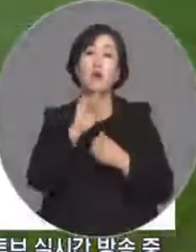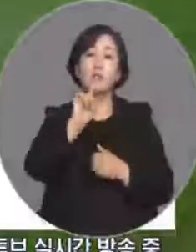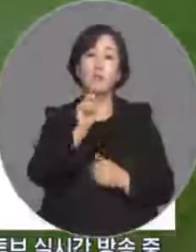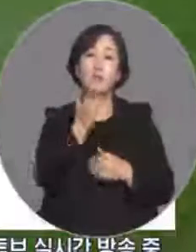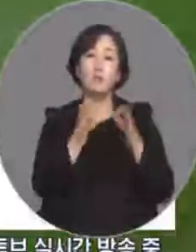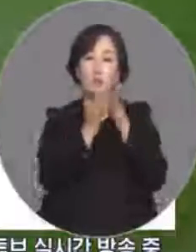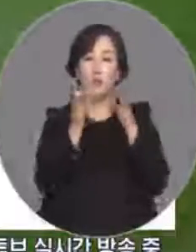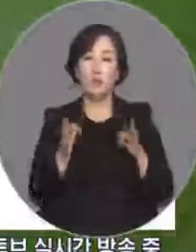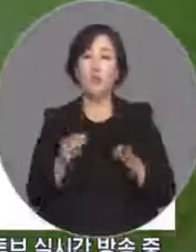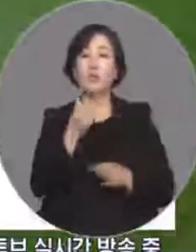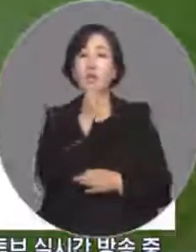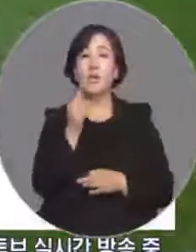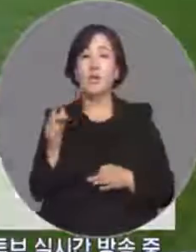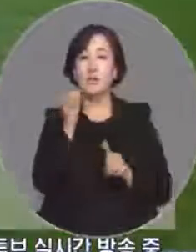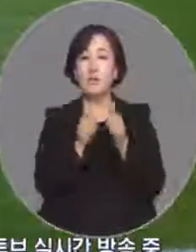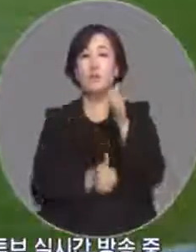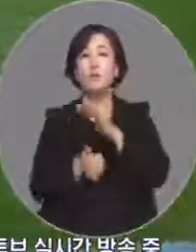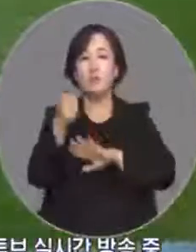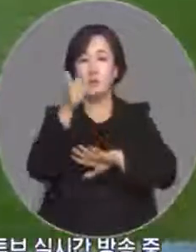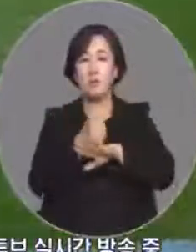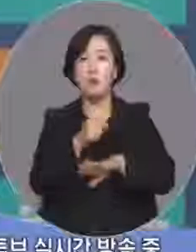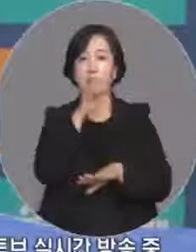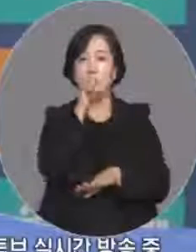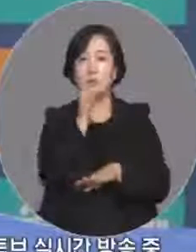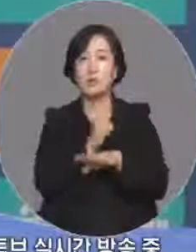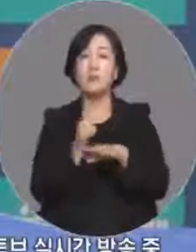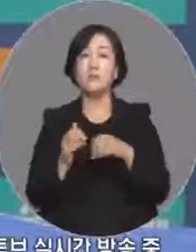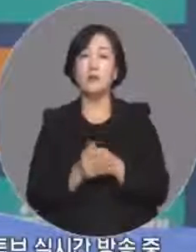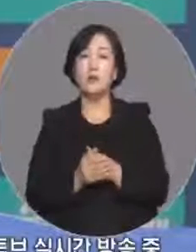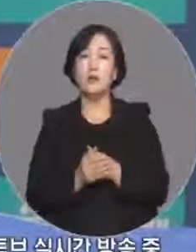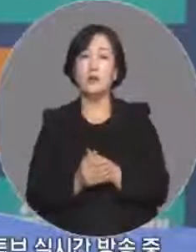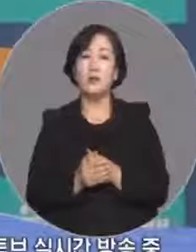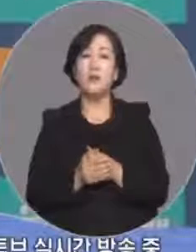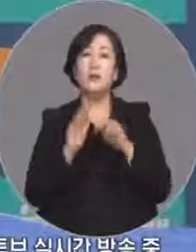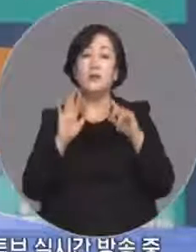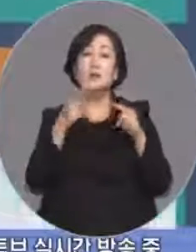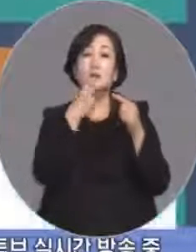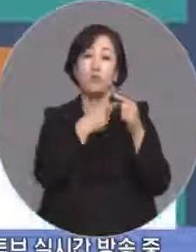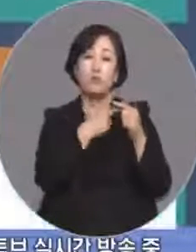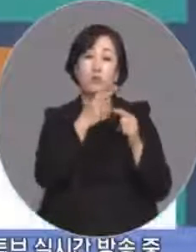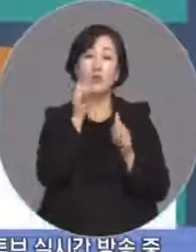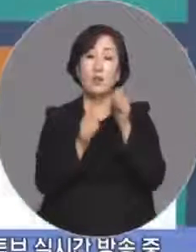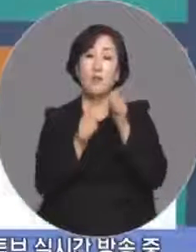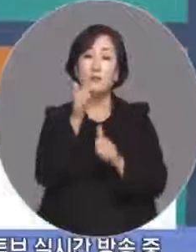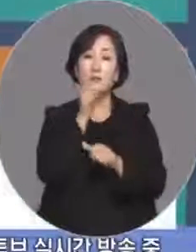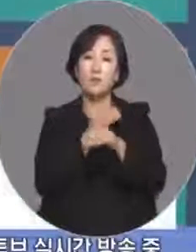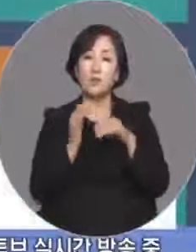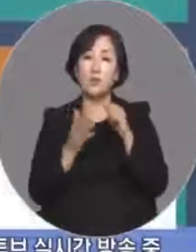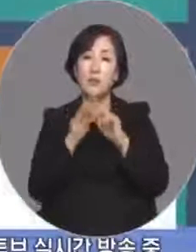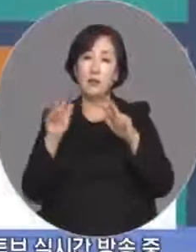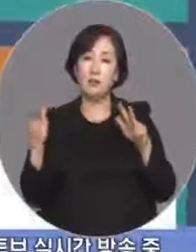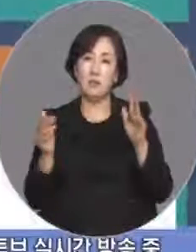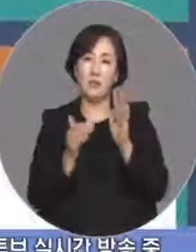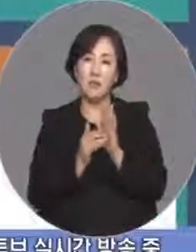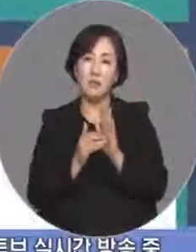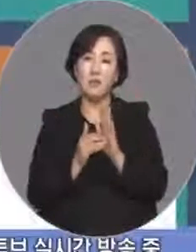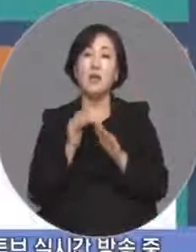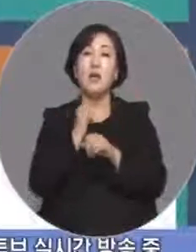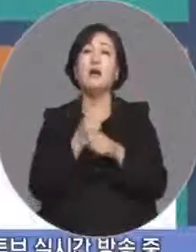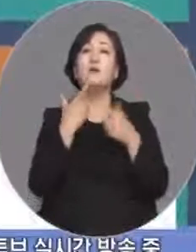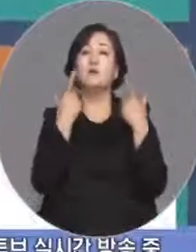만에 K리그 우승이 가능해진 겁니다. 이제 두 게임 남았는데 지금까지 해온 것